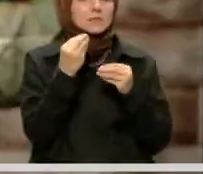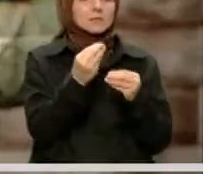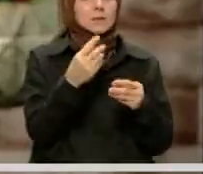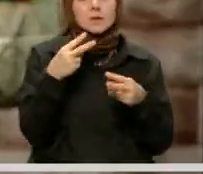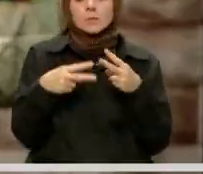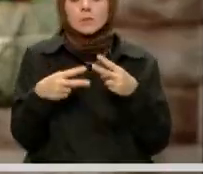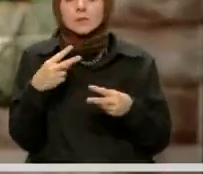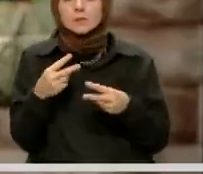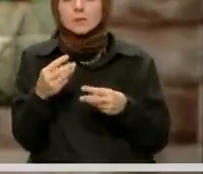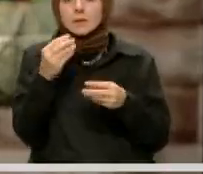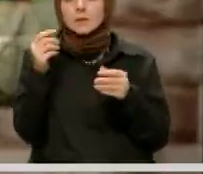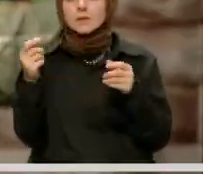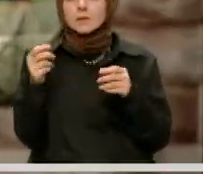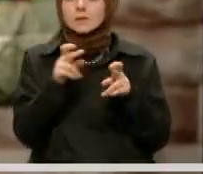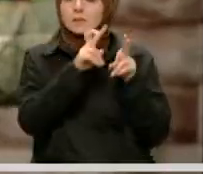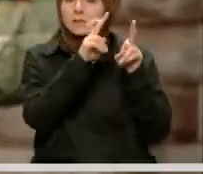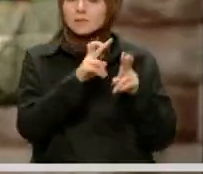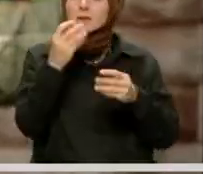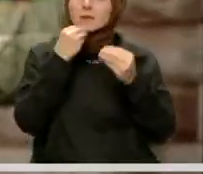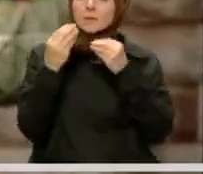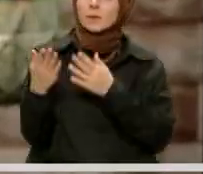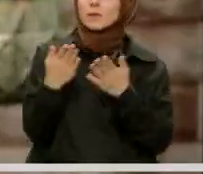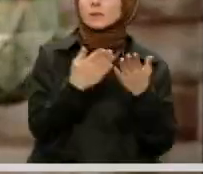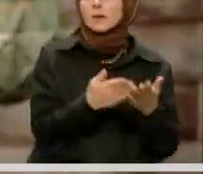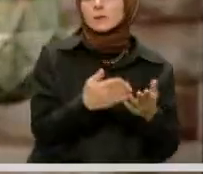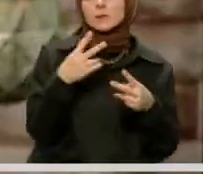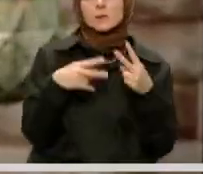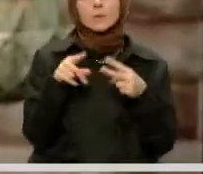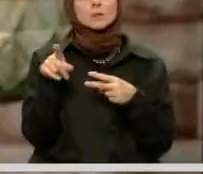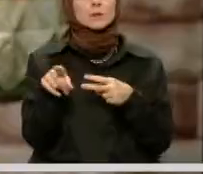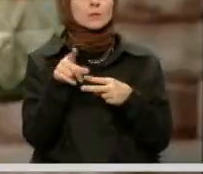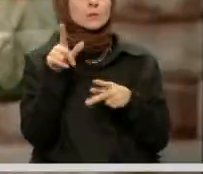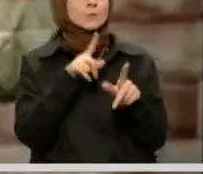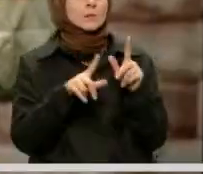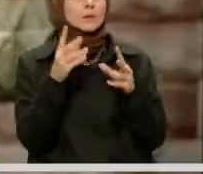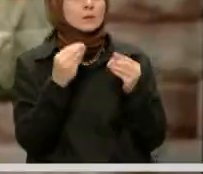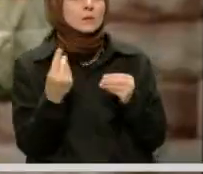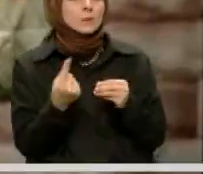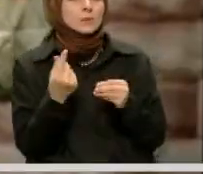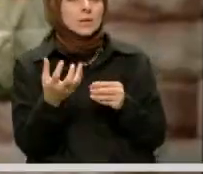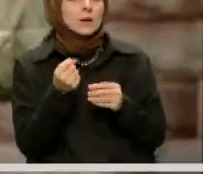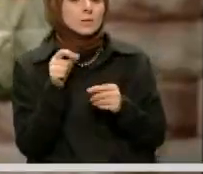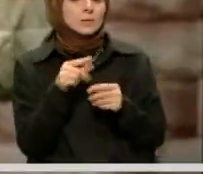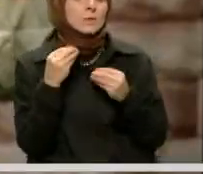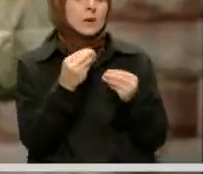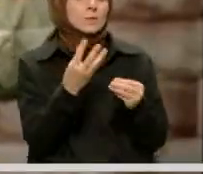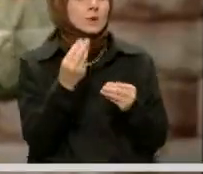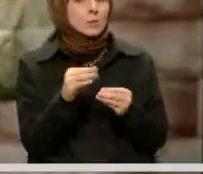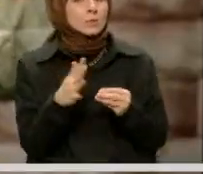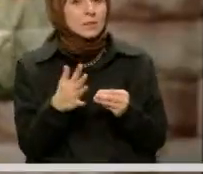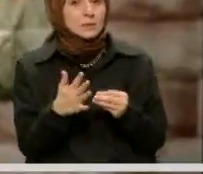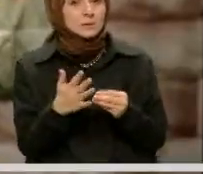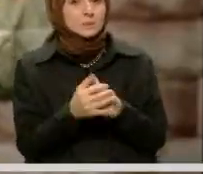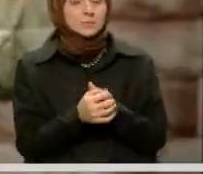ağırlamak suretiyle olabilir. Bazen onun ihtiyaç duyduğu bir şeyi alıp ona vermek suretiyle olabilir. Velhasıl